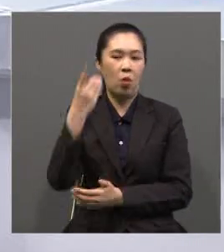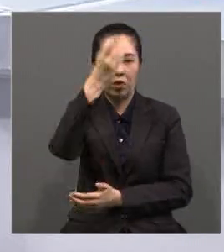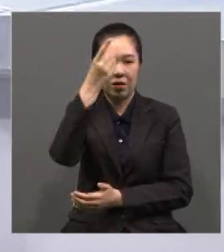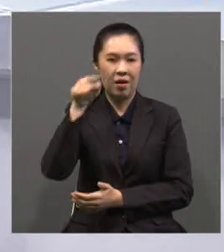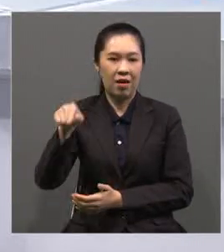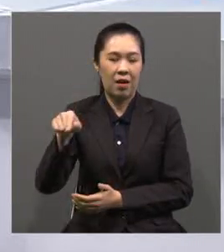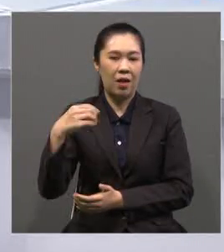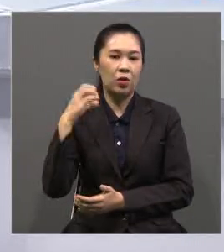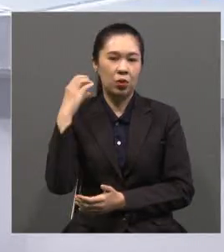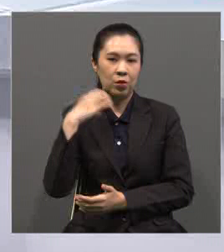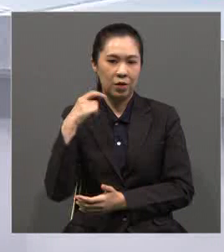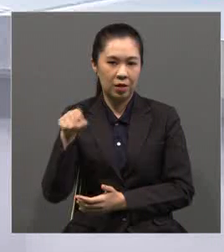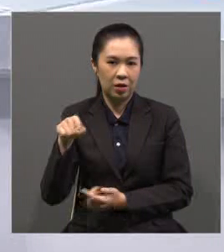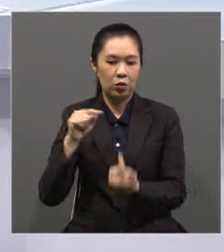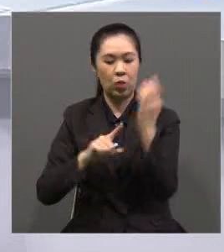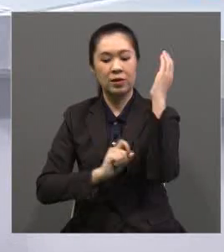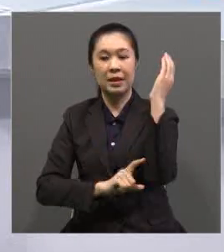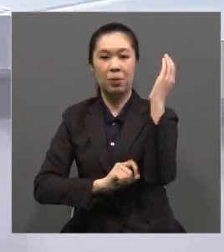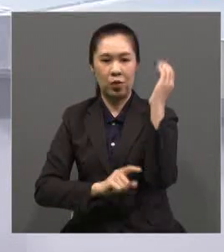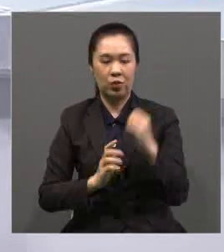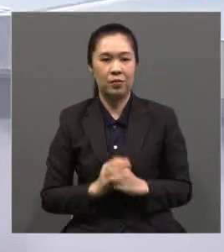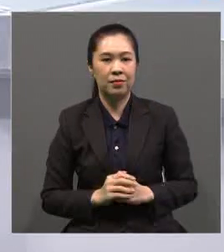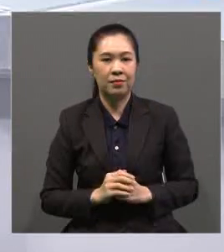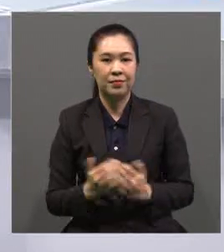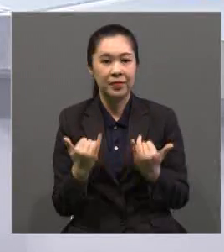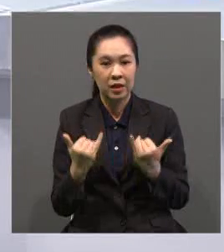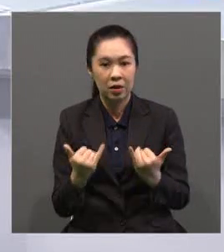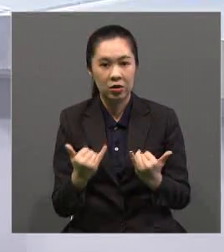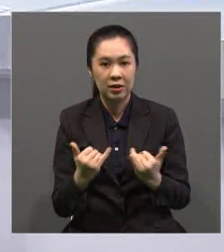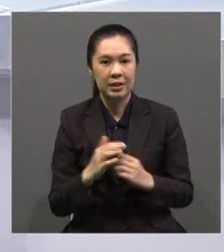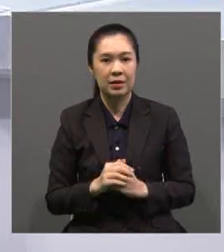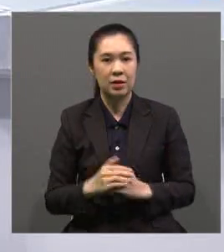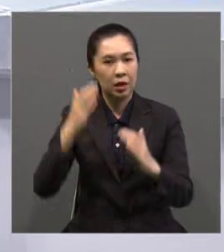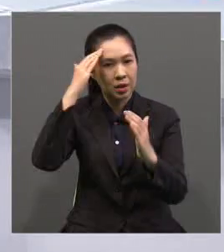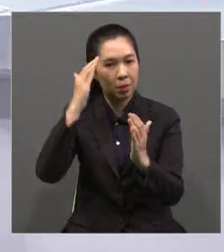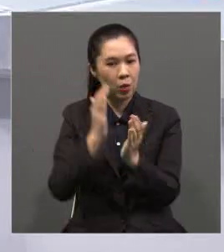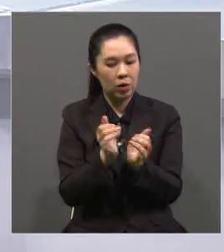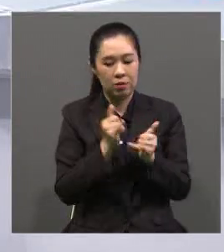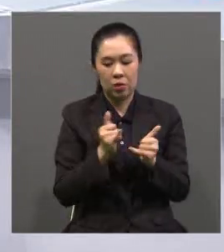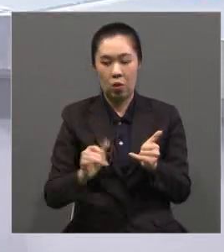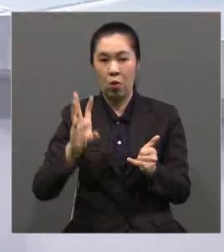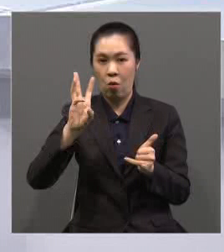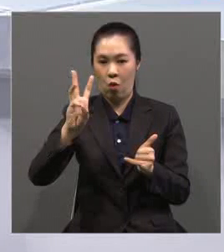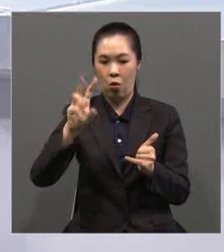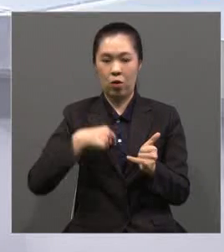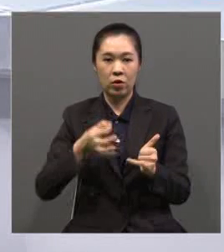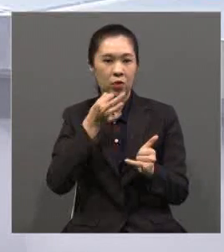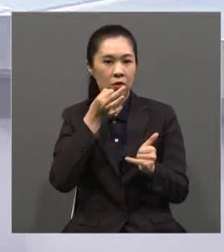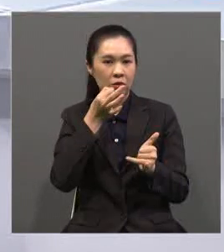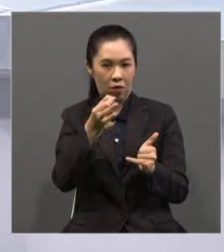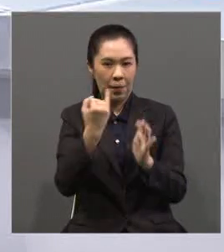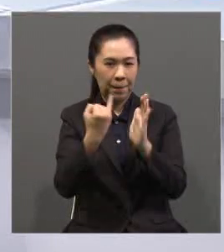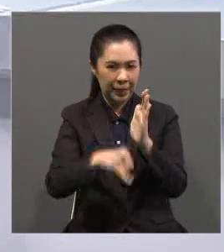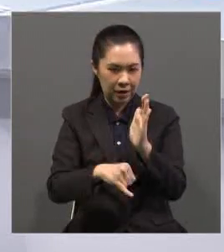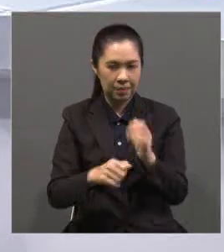แล้วก็เพื่อนร่วมทริปชาวสิงคโปร์นะคะโดยสรุปณขณะนี้นะคะมีตำรวจ6นายถูกแจ้ง2ข้อหาด้ว